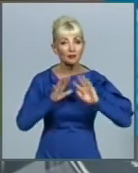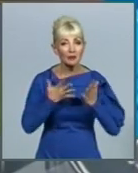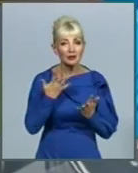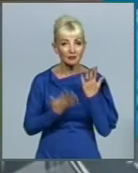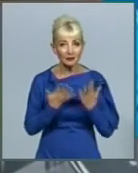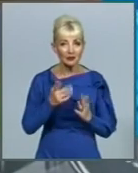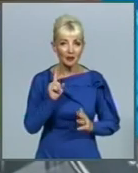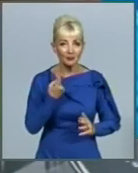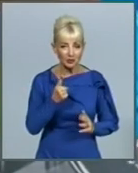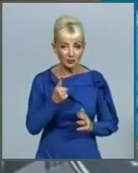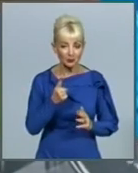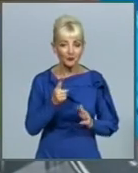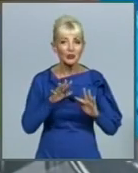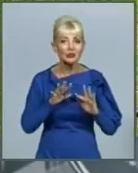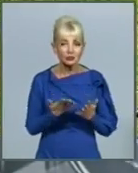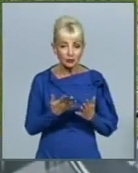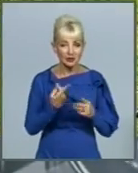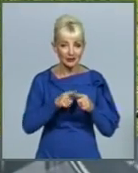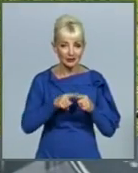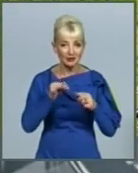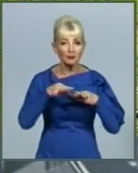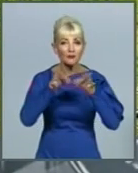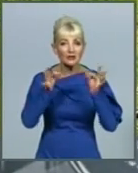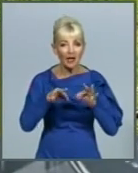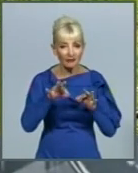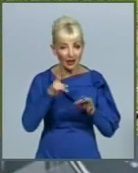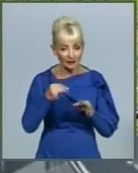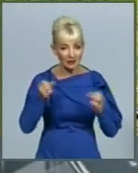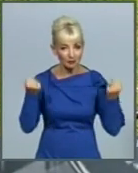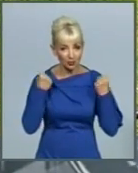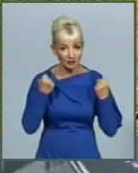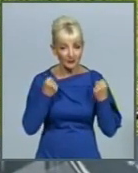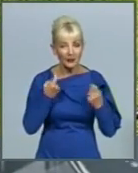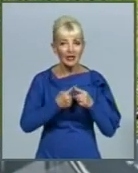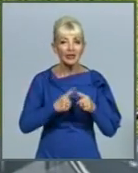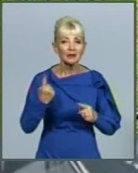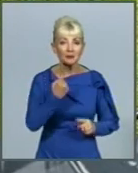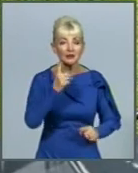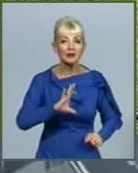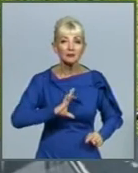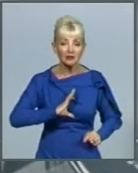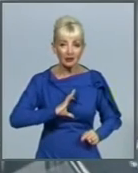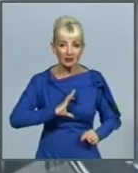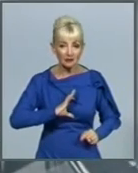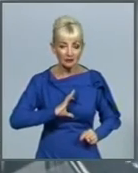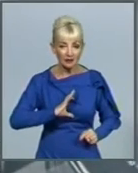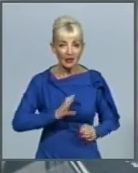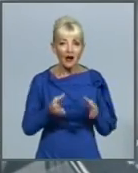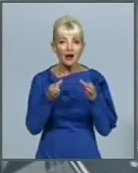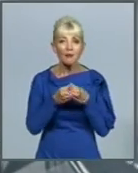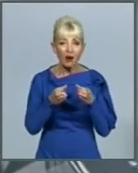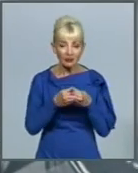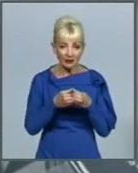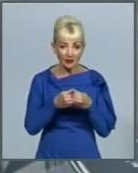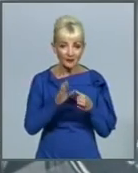наверное, почему случился профессиональный спорт, стала первая медаль командная